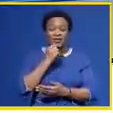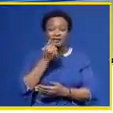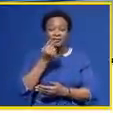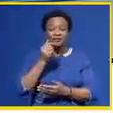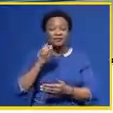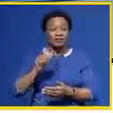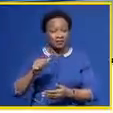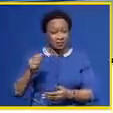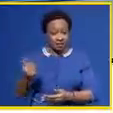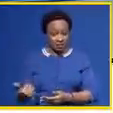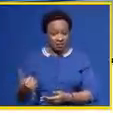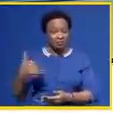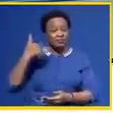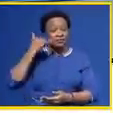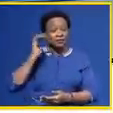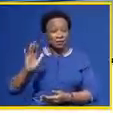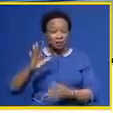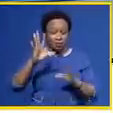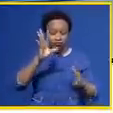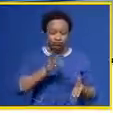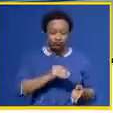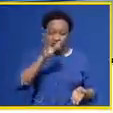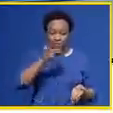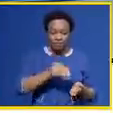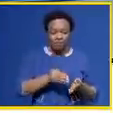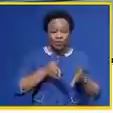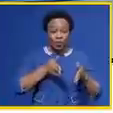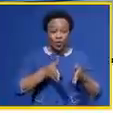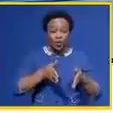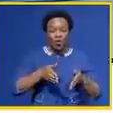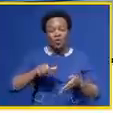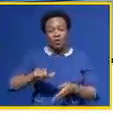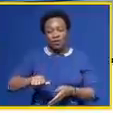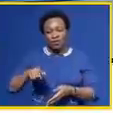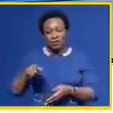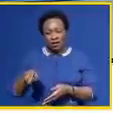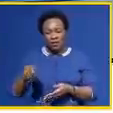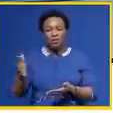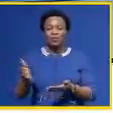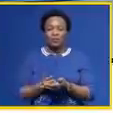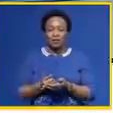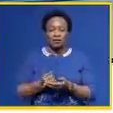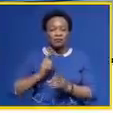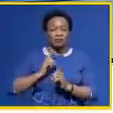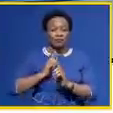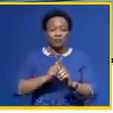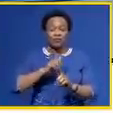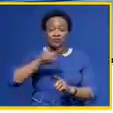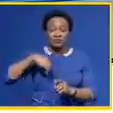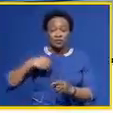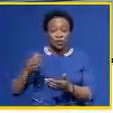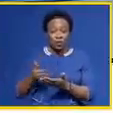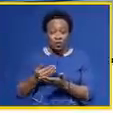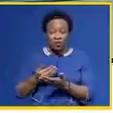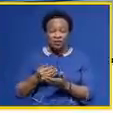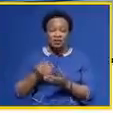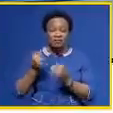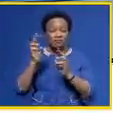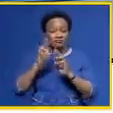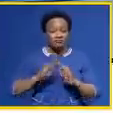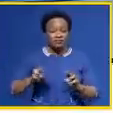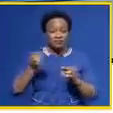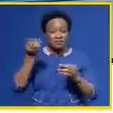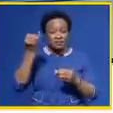simu yako ya mkononi. Download kwenye Google Play Store ama App Store ili utupate. Tufuatilie pia kwenye kurasa zetu rasmi za